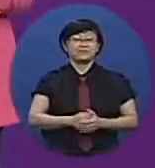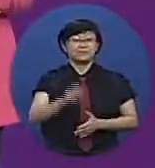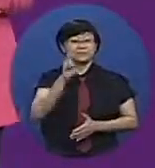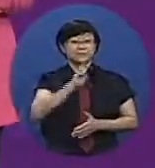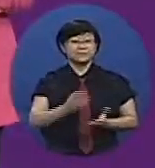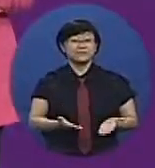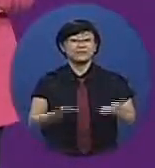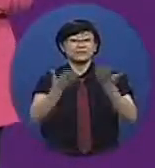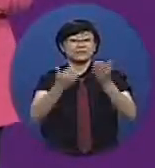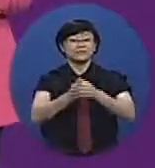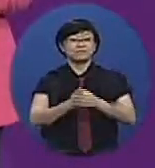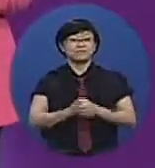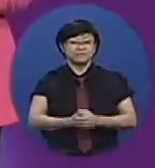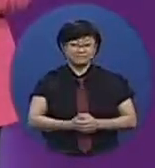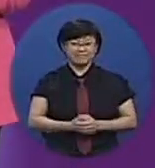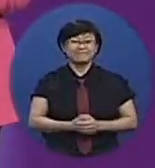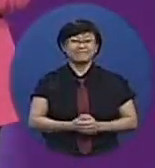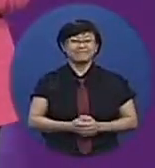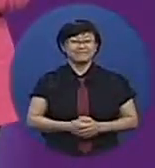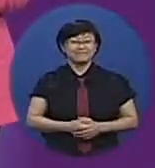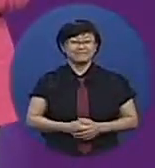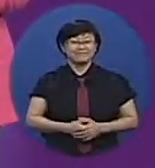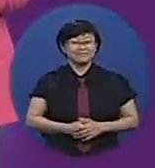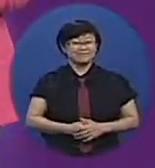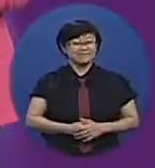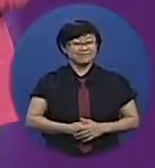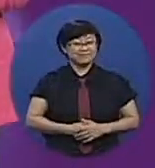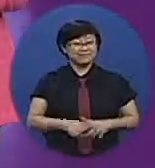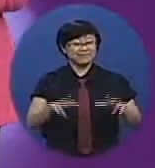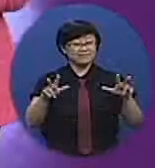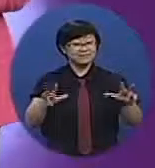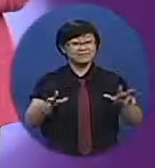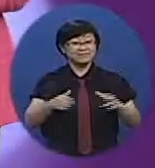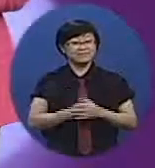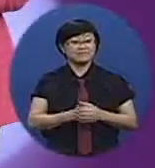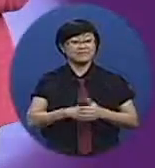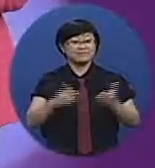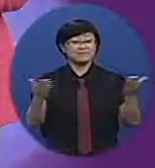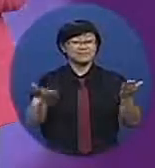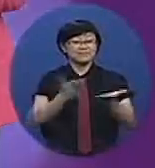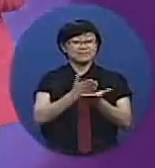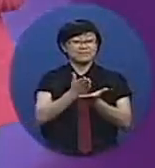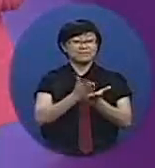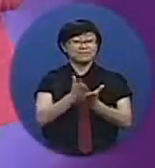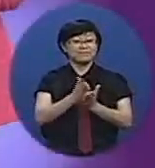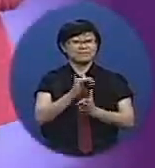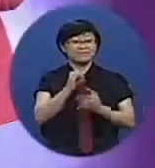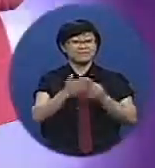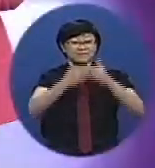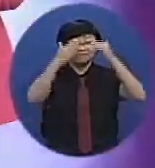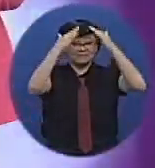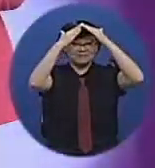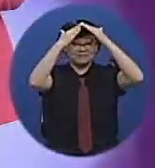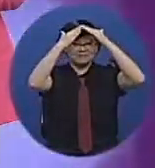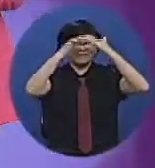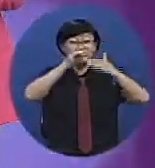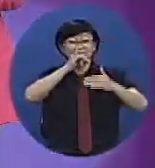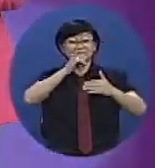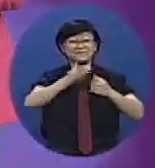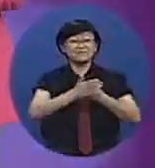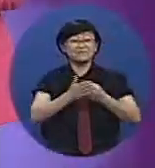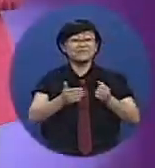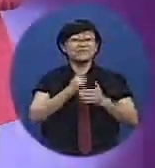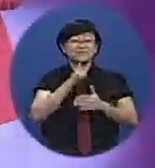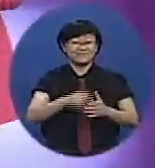봉사? 예. 예. 아니, 지금 현재 그냥 어떤 일 하시는데요? 집에서 그냥 뭐